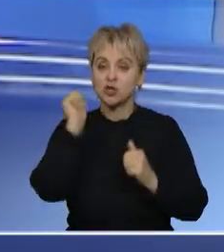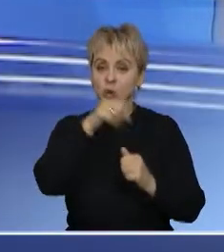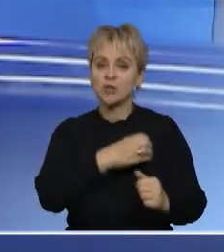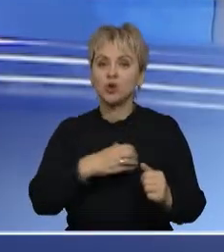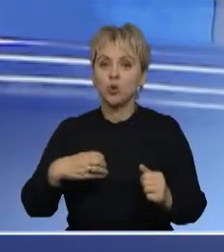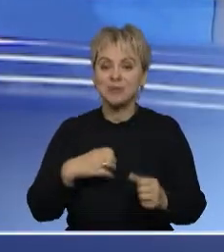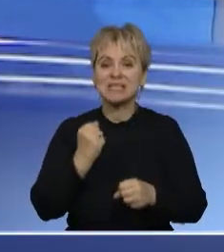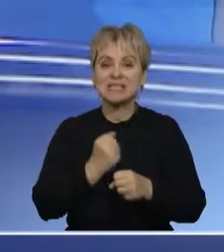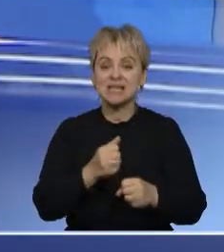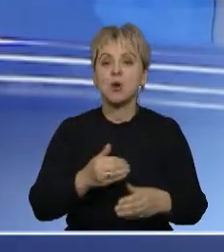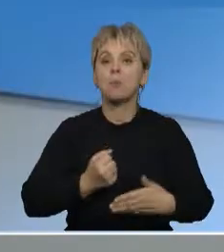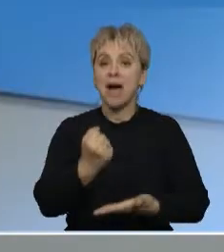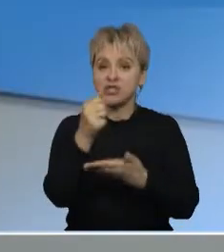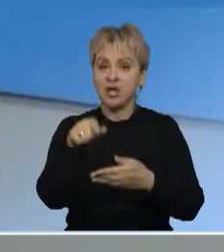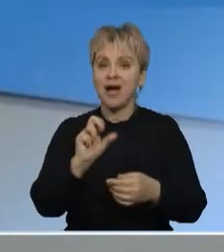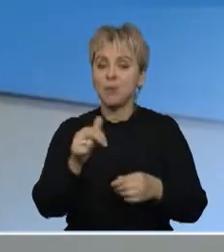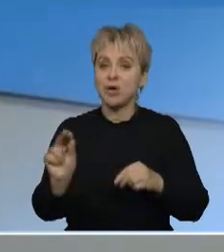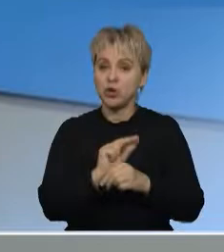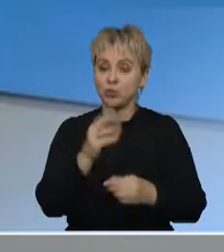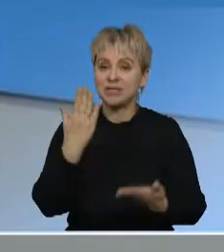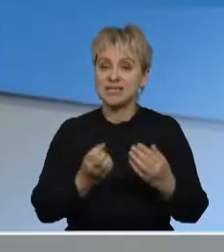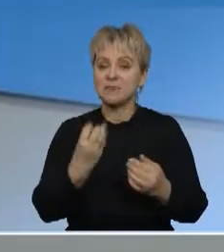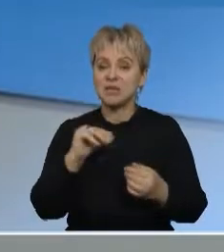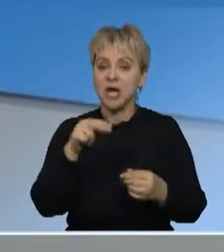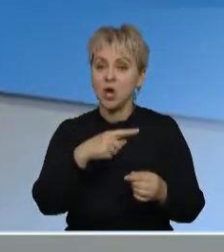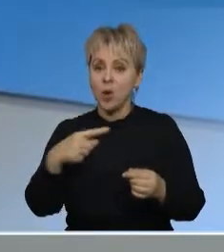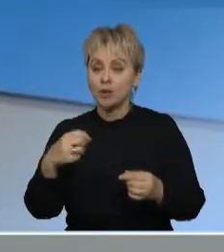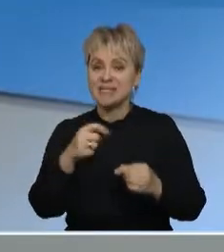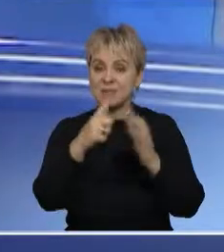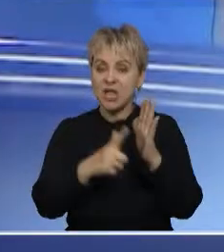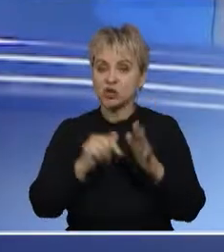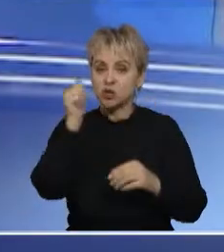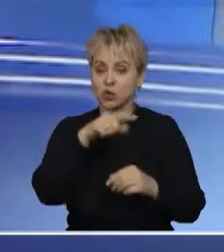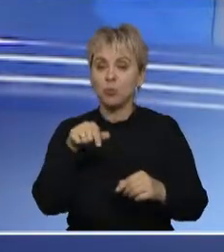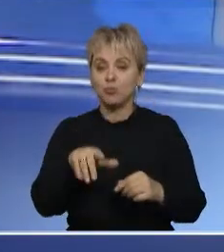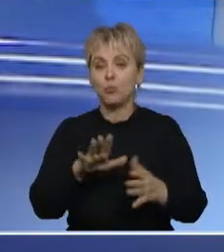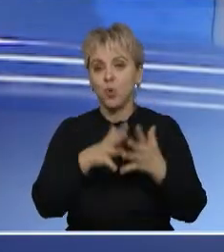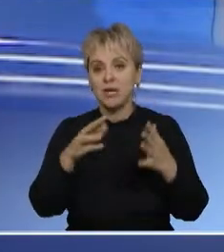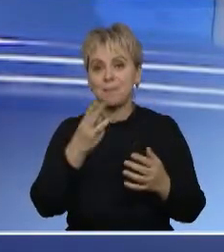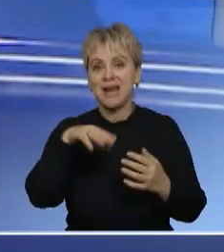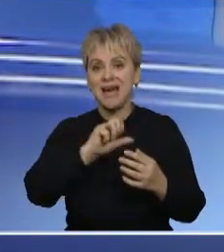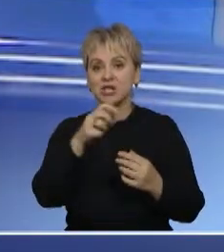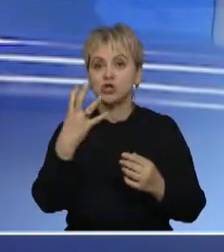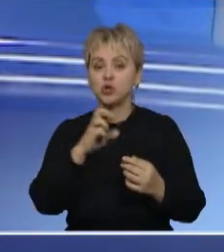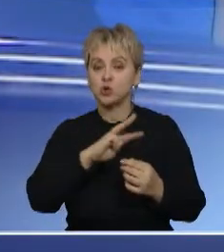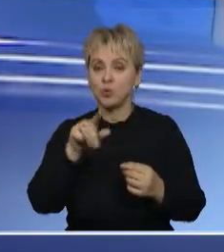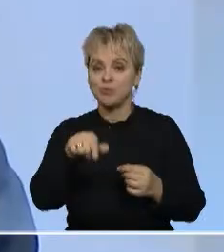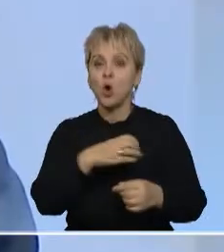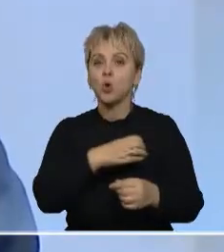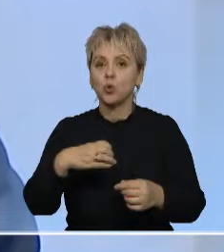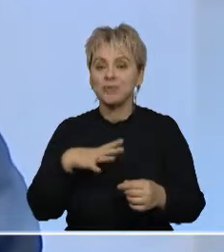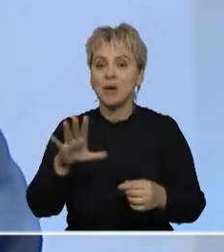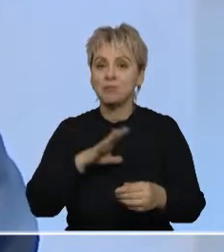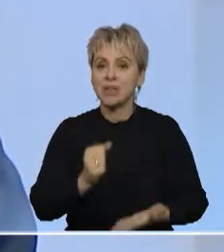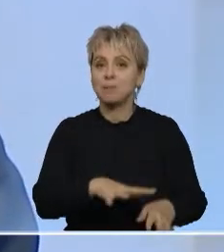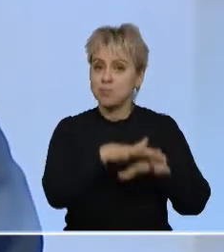губернатором производится поддержка капитального ремонта. Если с 2015 по 2017 год, говорит, там более 1 400 000 000 губернатором